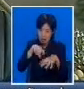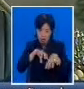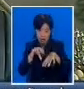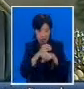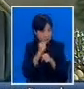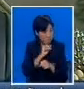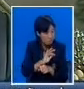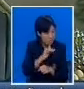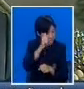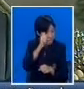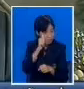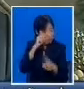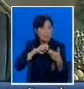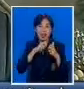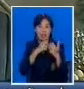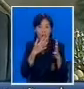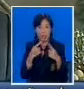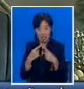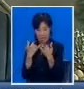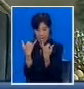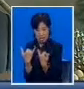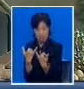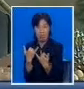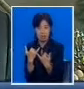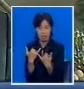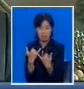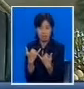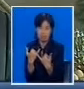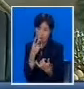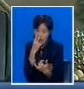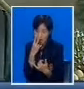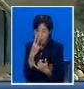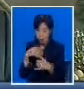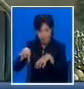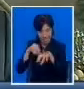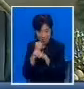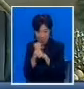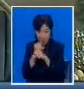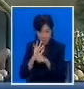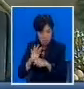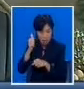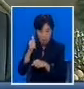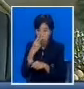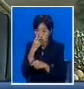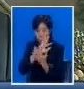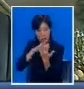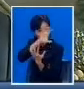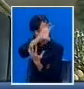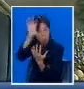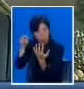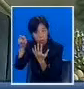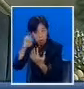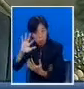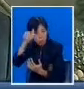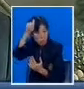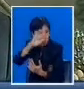ครับ ครั้งนี้นี่ปัดกวาดบ้านเสร็จนี่ยังต้องดูเพื่อนอยู่ว่าเพื่อนฟื้นหรือเปล่า ครับ นะอันนี้ก็คือความที่มันต่